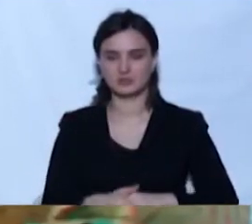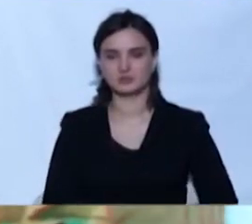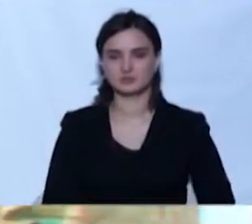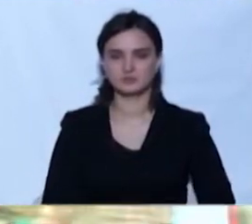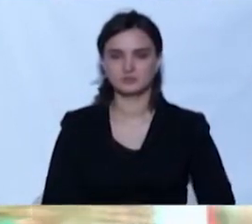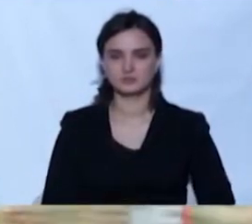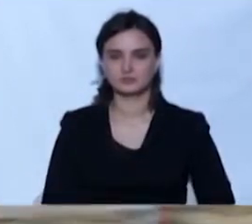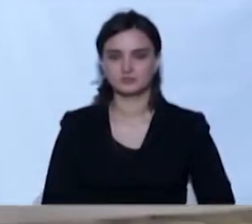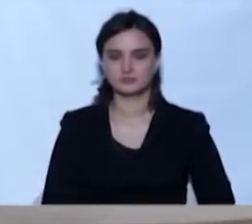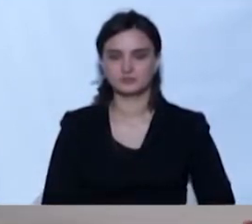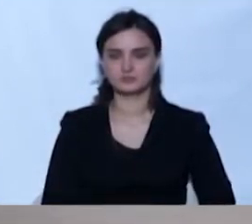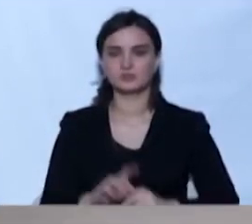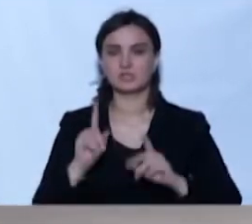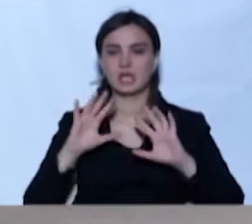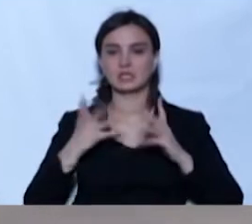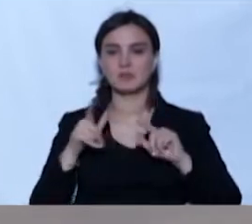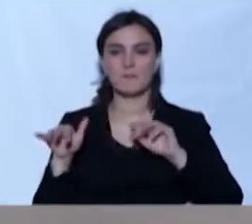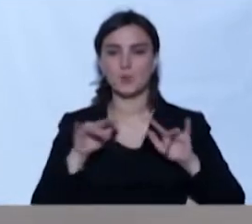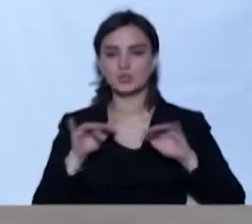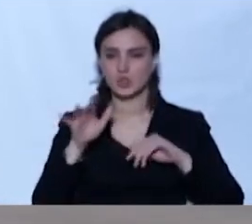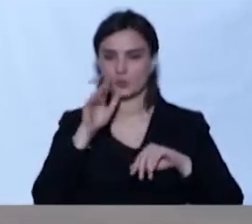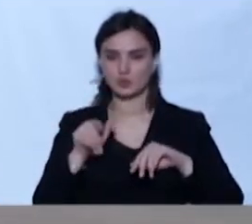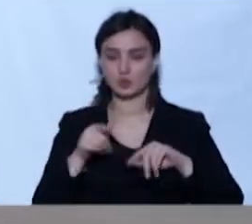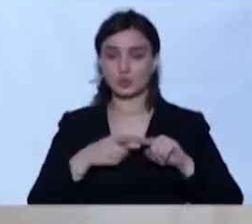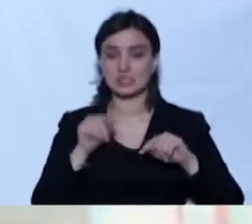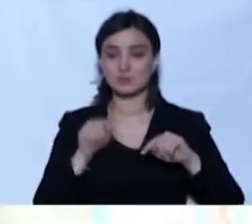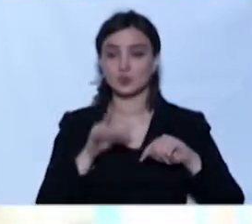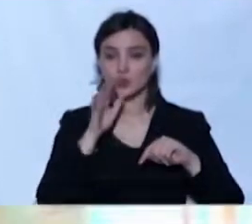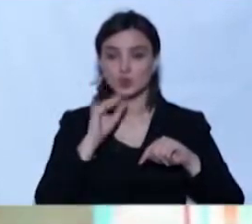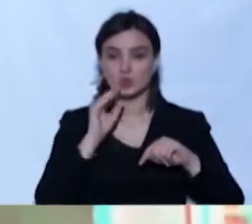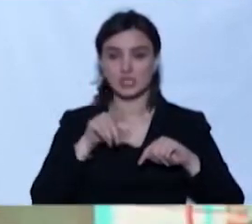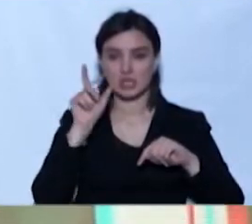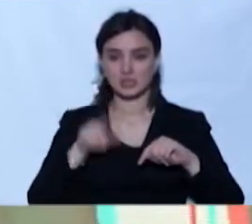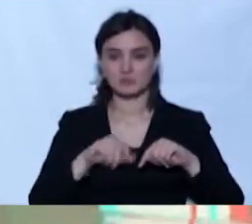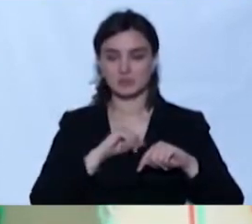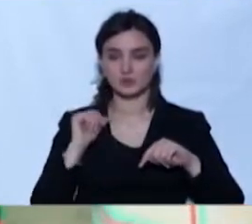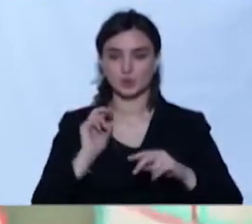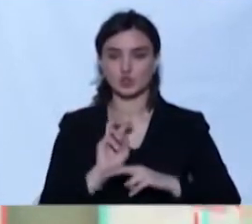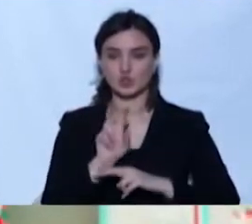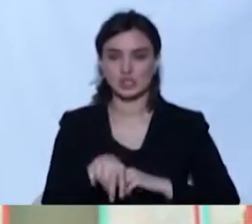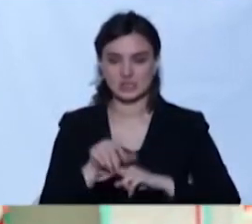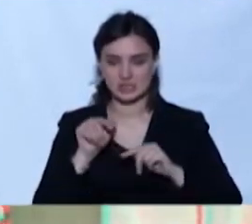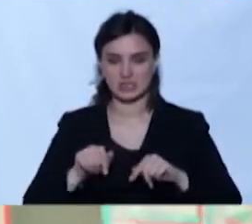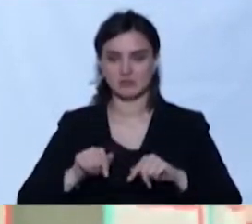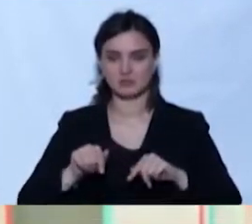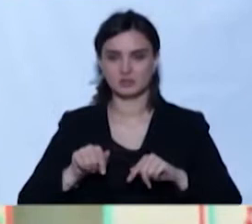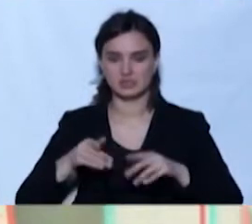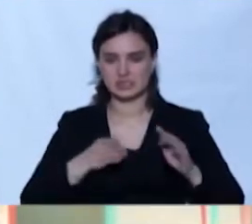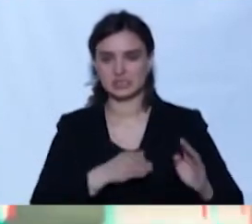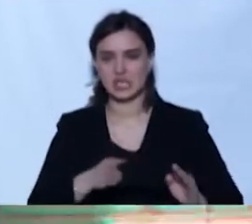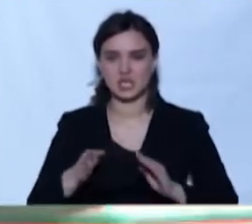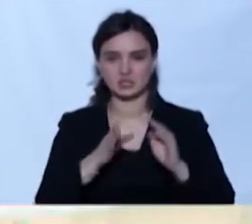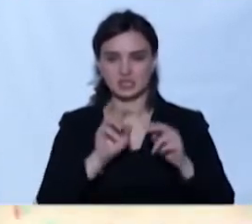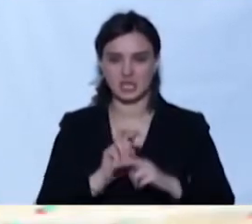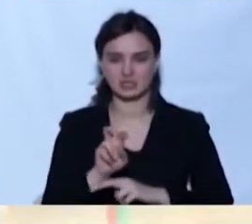აი ამ მოძრაობის დროს, იმ მომენტში, როდესაც ადამიანი შედის ამ გადის გზას, ამ ანსამბლის